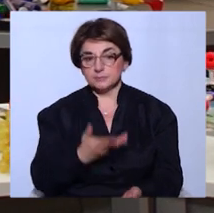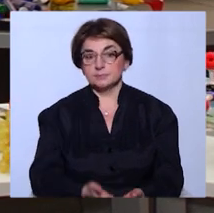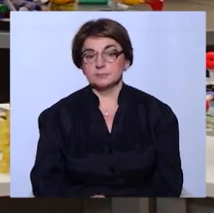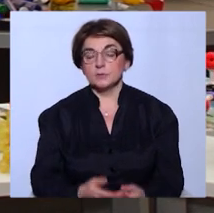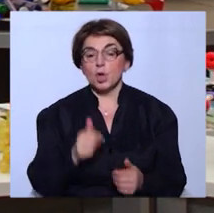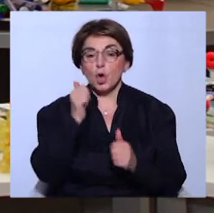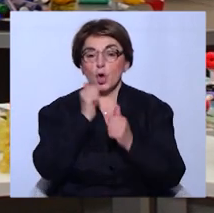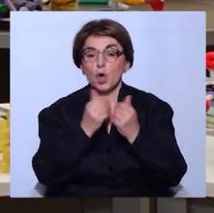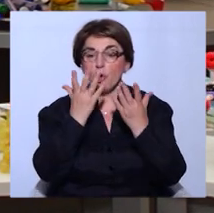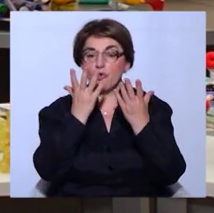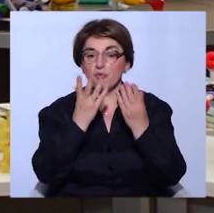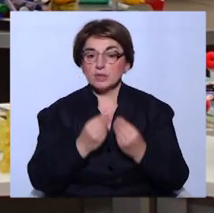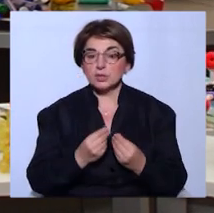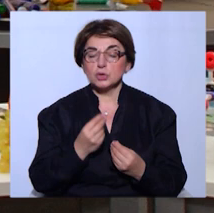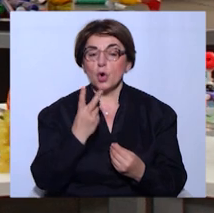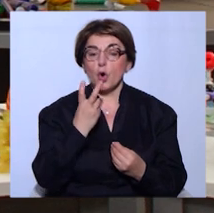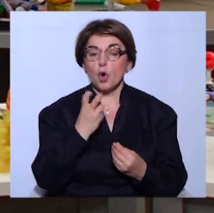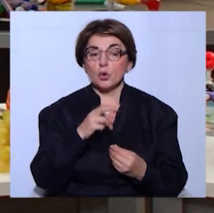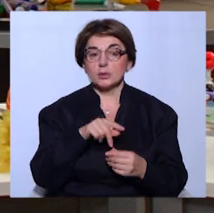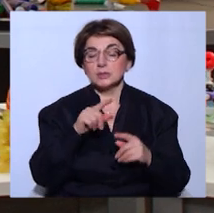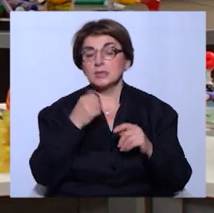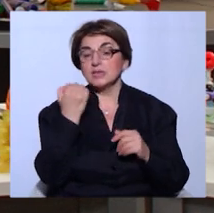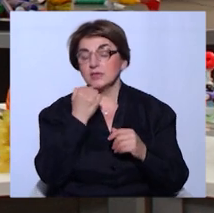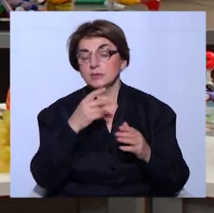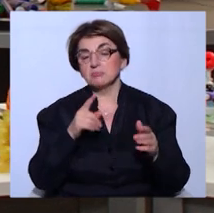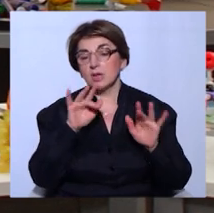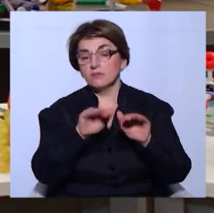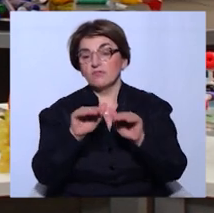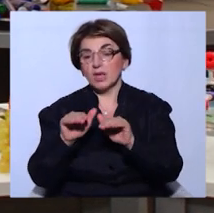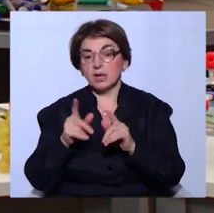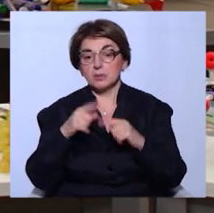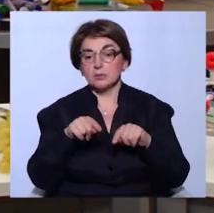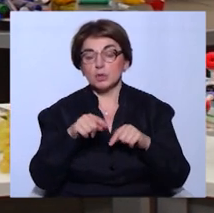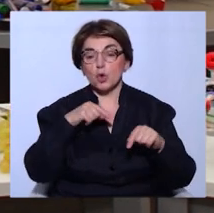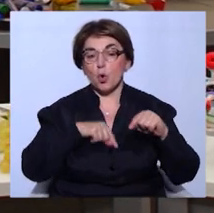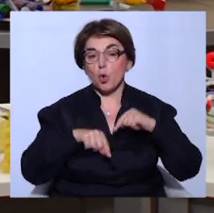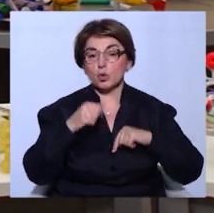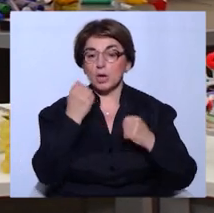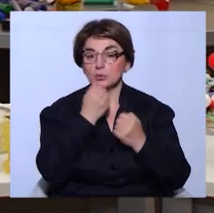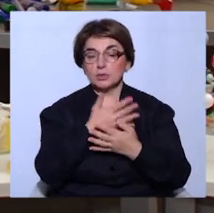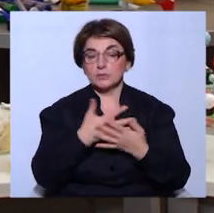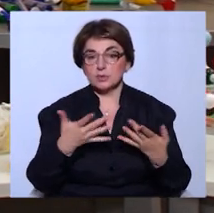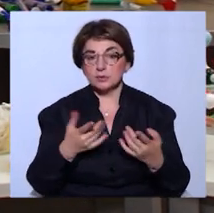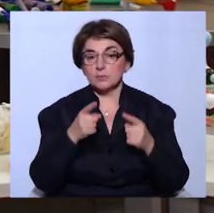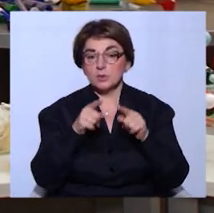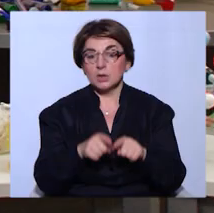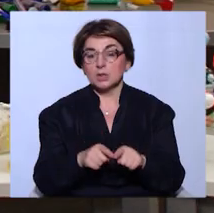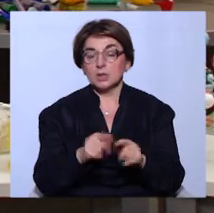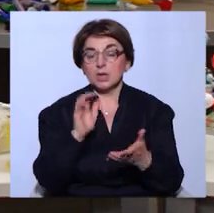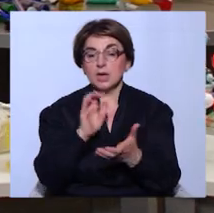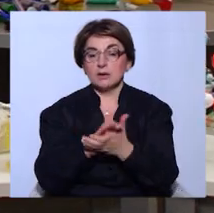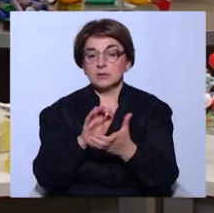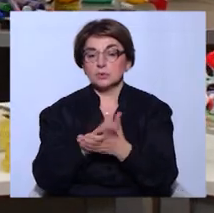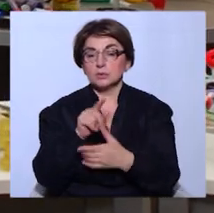ჩვენ 200 ნივთს მაინც ვეხებით ორგანული პროდუქტებიდან და მოდით ახლა გავიცნოთ ეს ნივთიერებები ძალიან